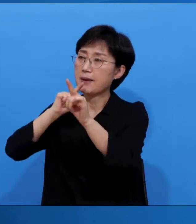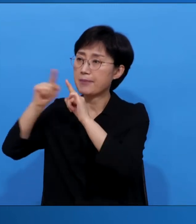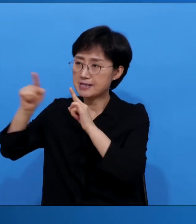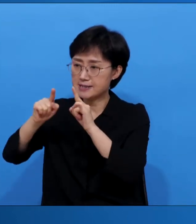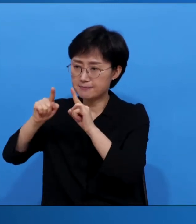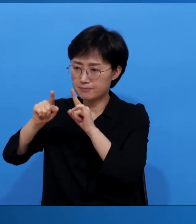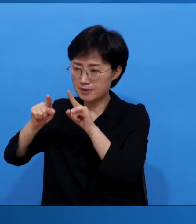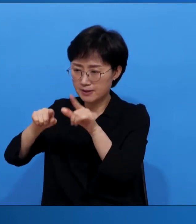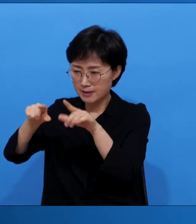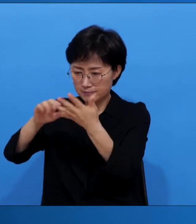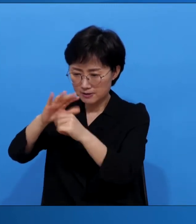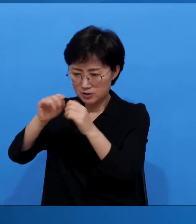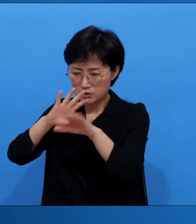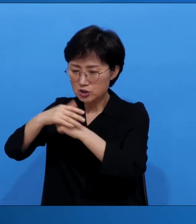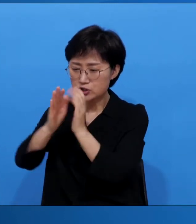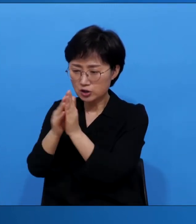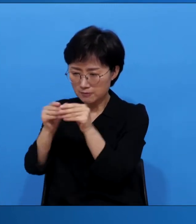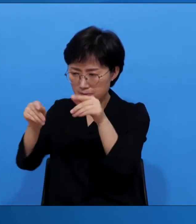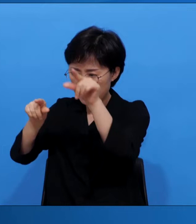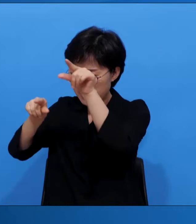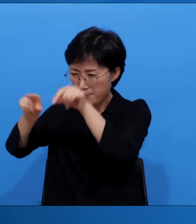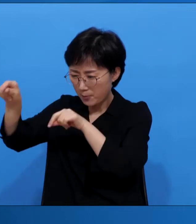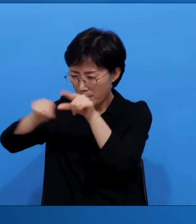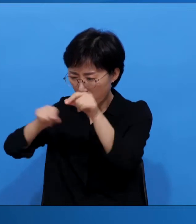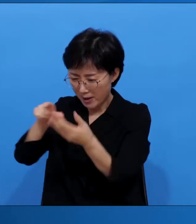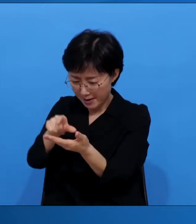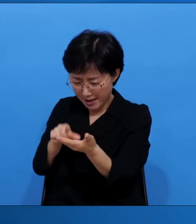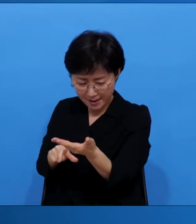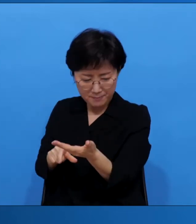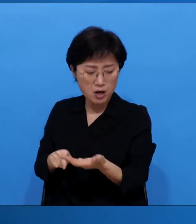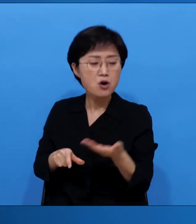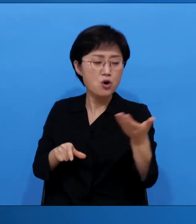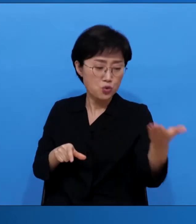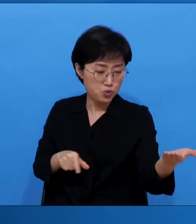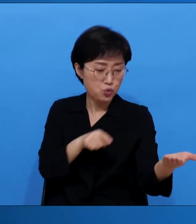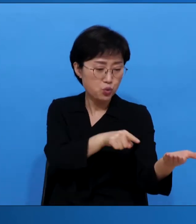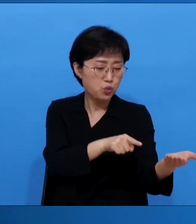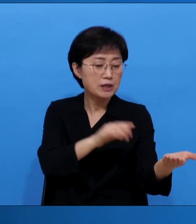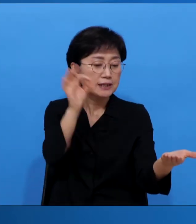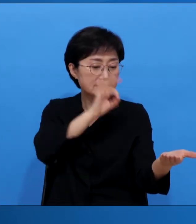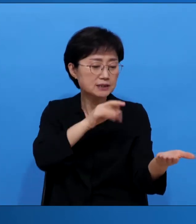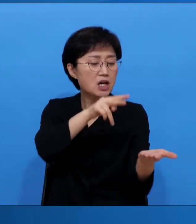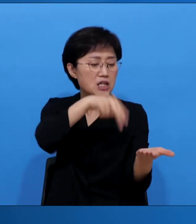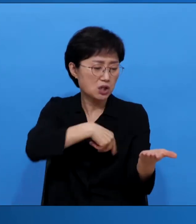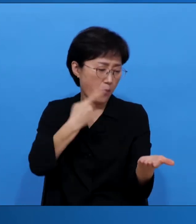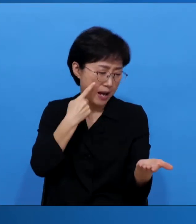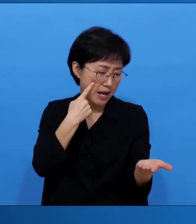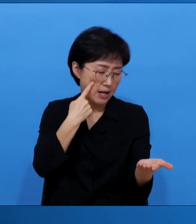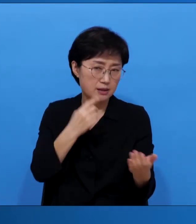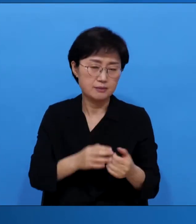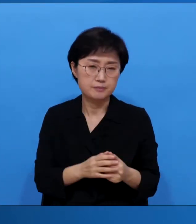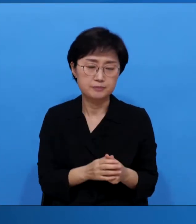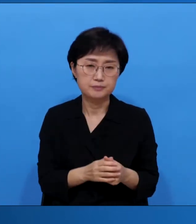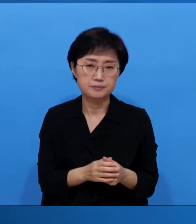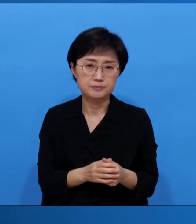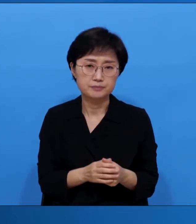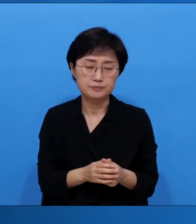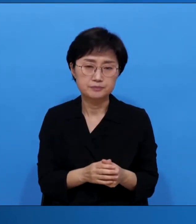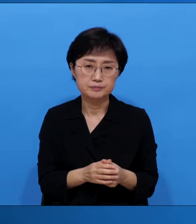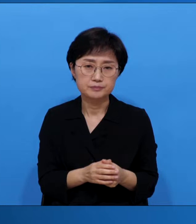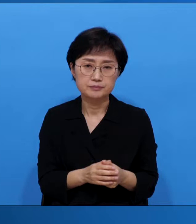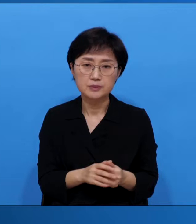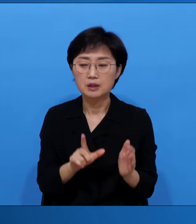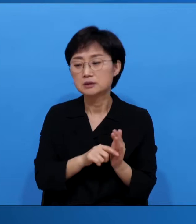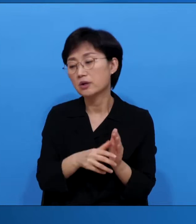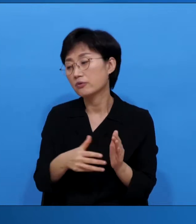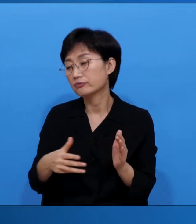성경 구절만 쫙 적어줬다니까요. So I wrote down the Bible verses that had to do with her situation. 제 때문이 아니겠죠.